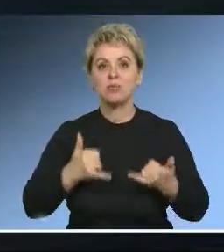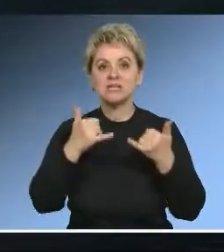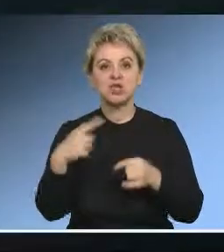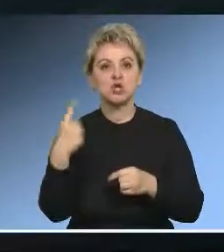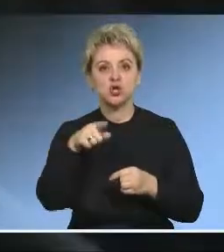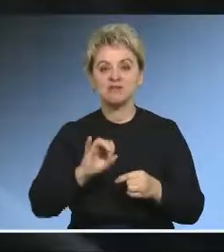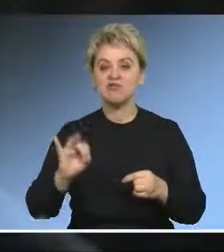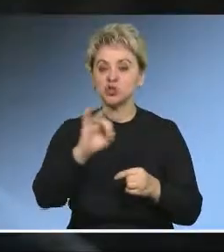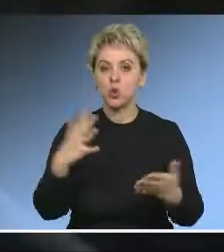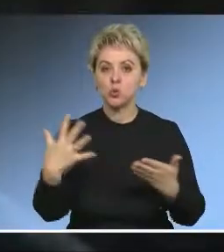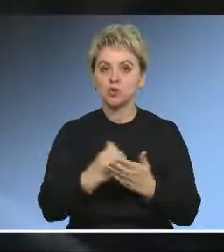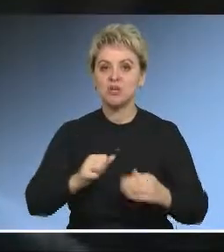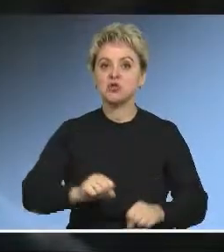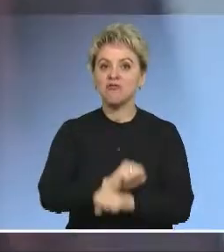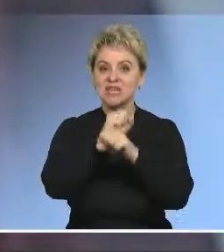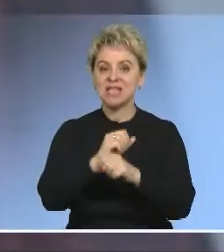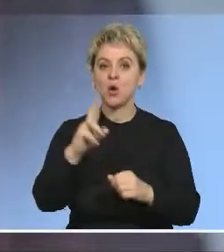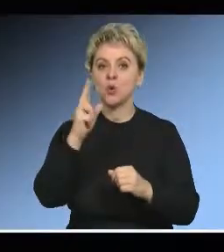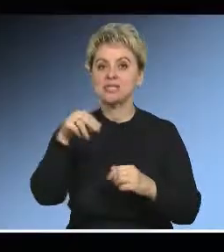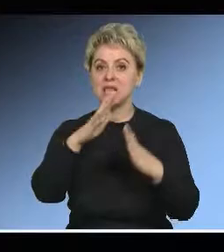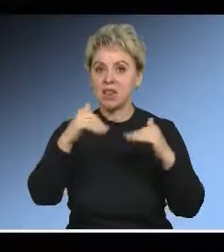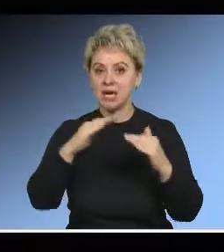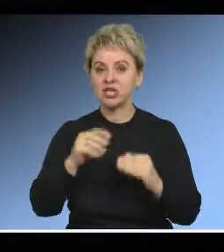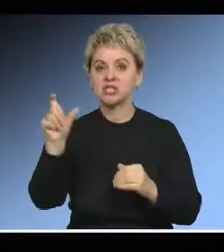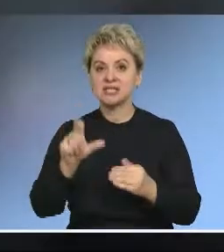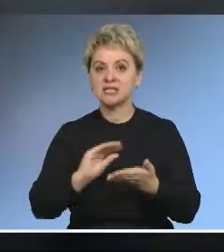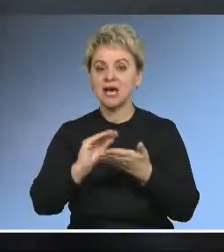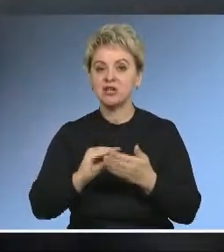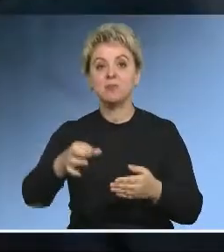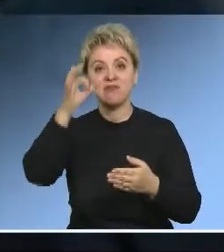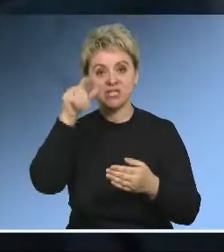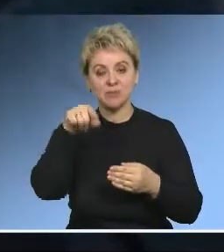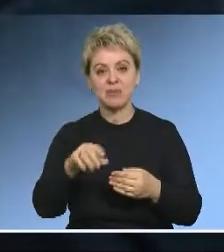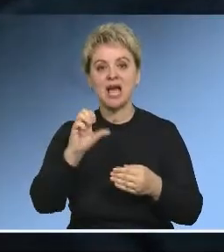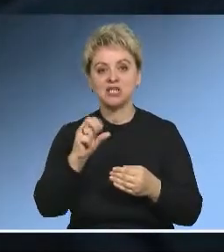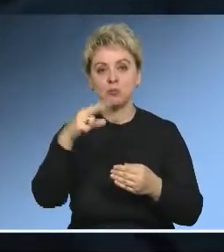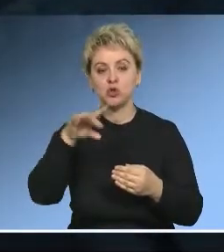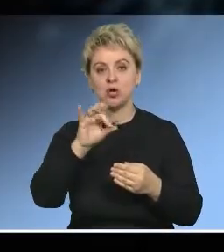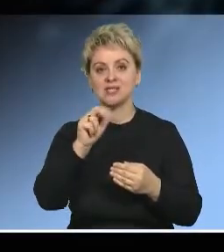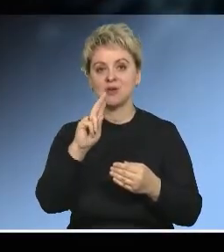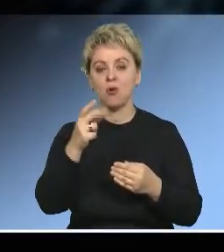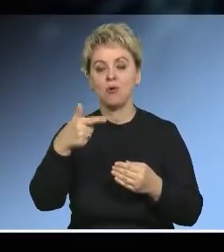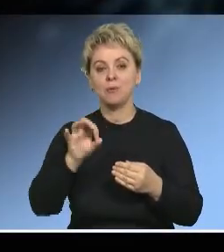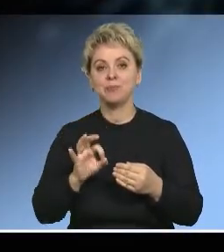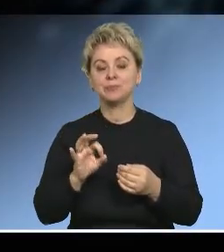посвящен единственному в истории успешному восстанию в концлагере. Сценарий написан по воспоминаниям Александра Печерского.